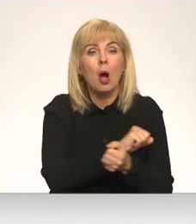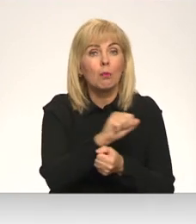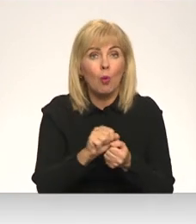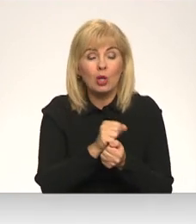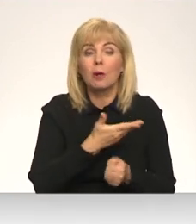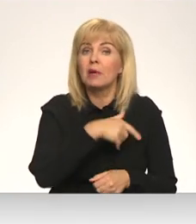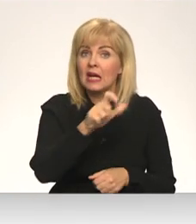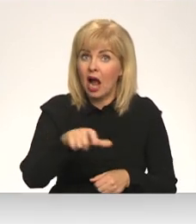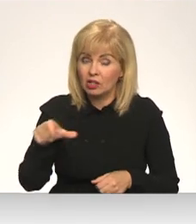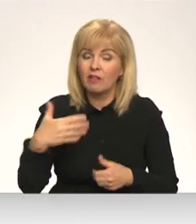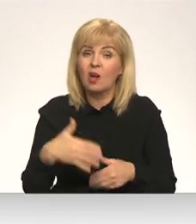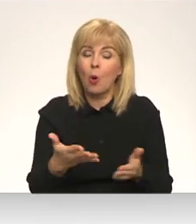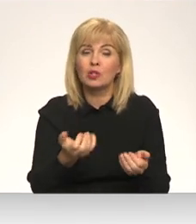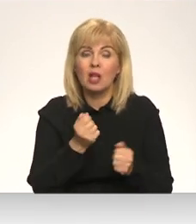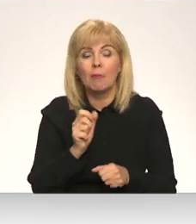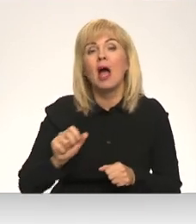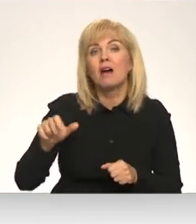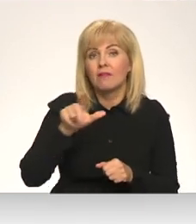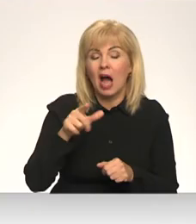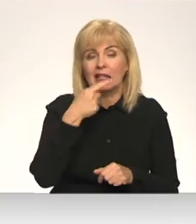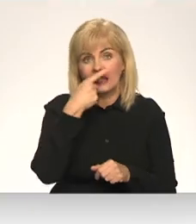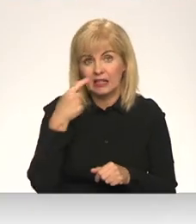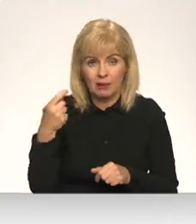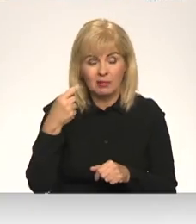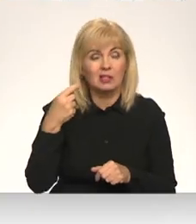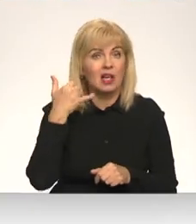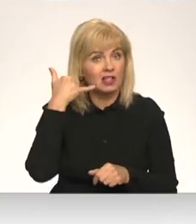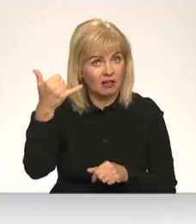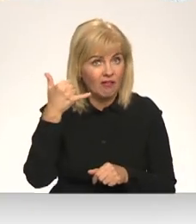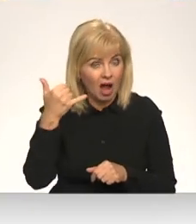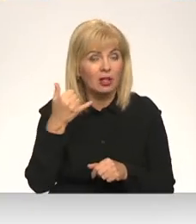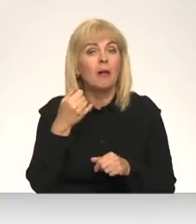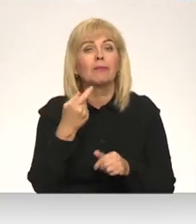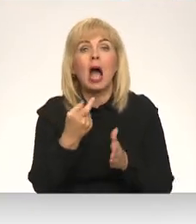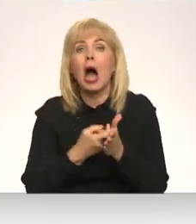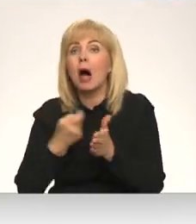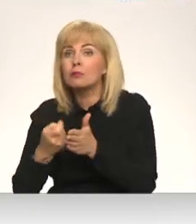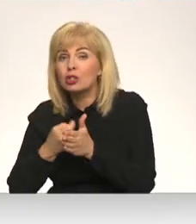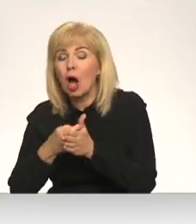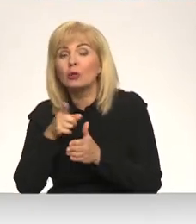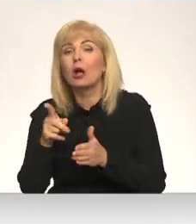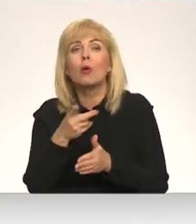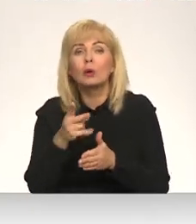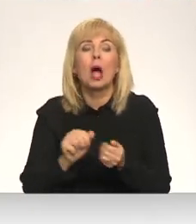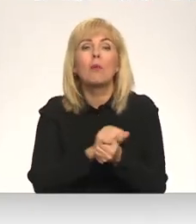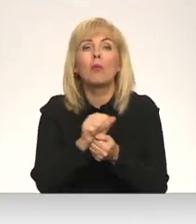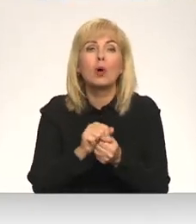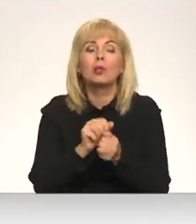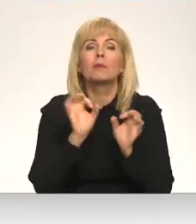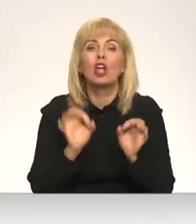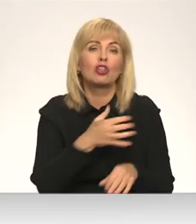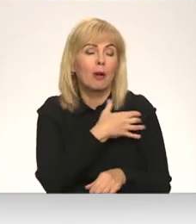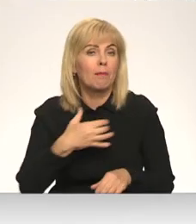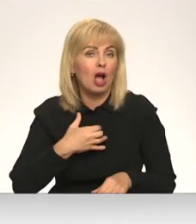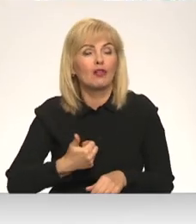no iedzīvotājiem esot saņemti vairāk nekā 100 zvani. Apzināti joprojām tiekot arī postījumu pašvaldības īpašumos. Tie